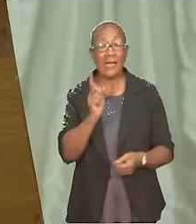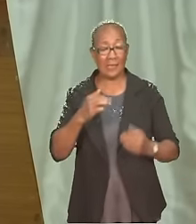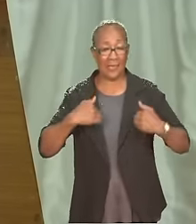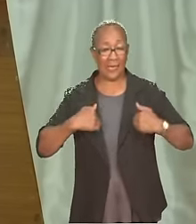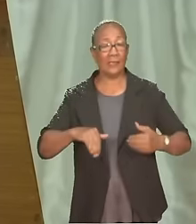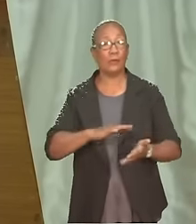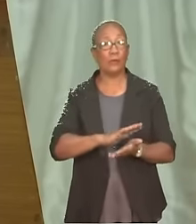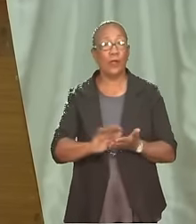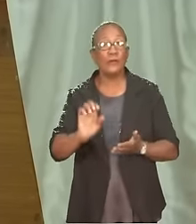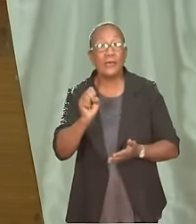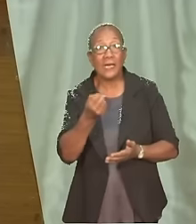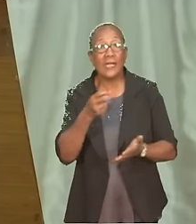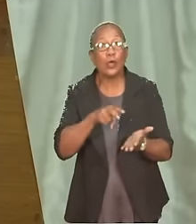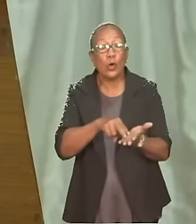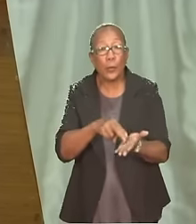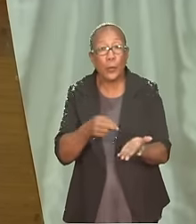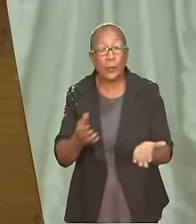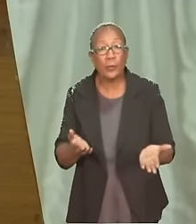kunnen gebruiken